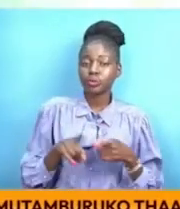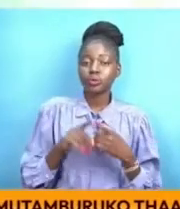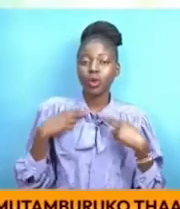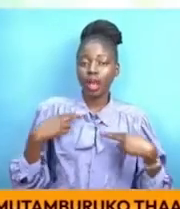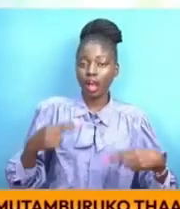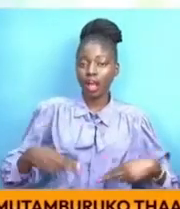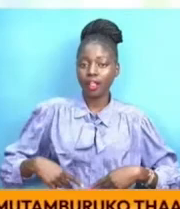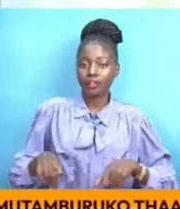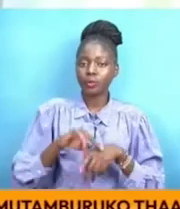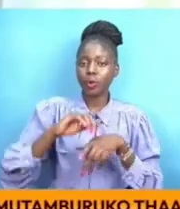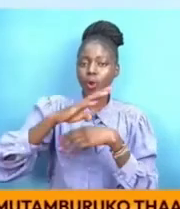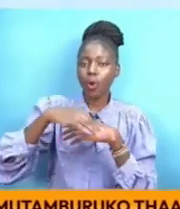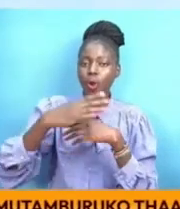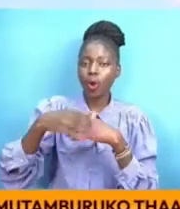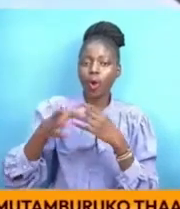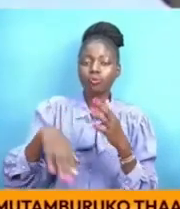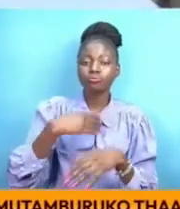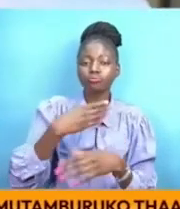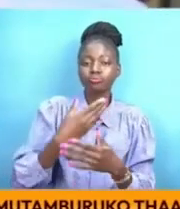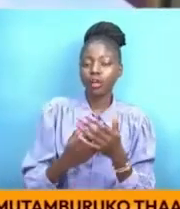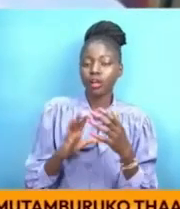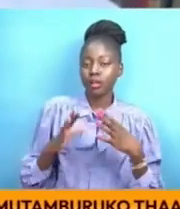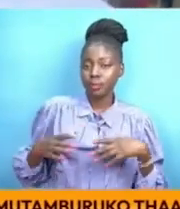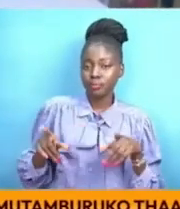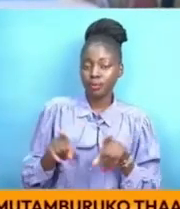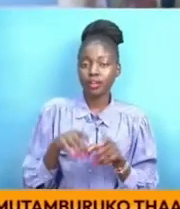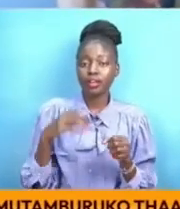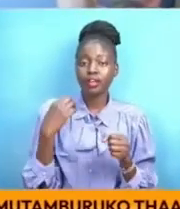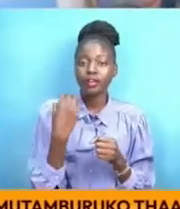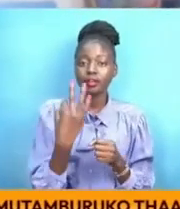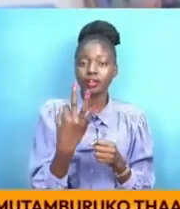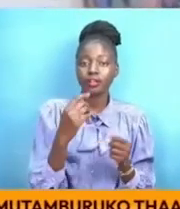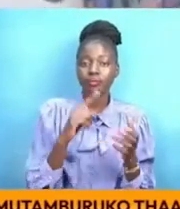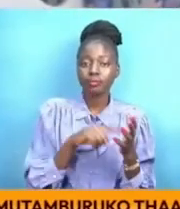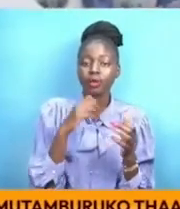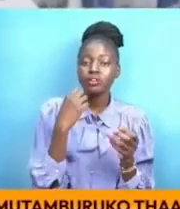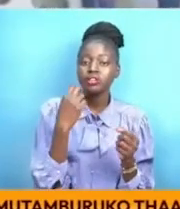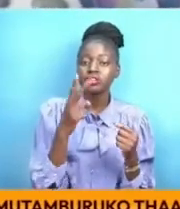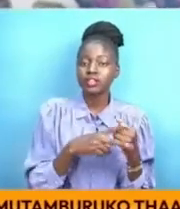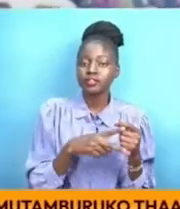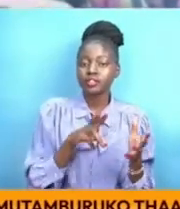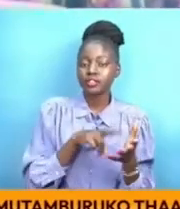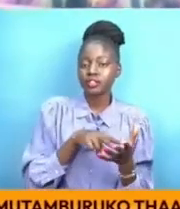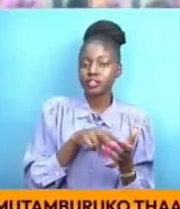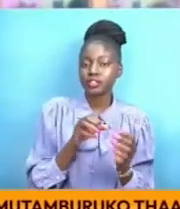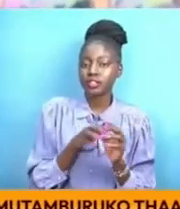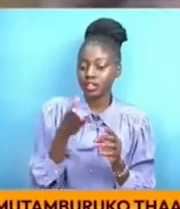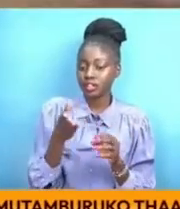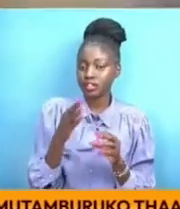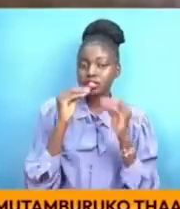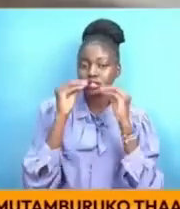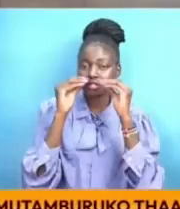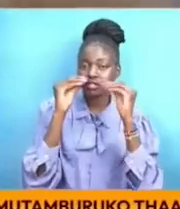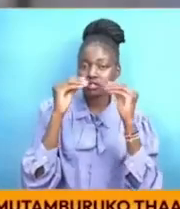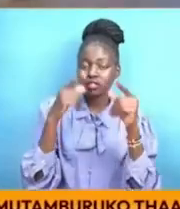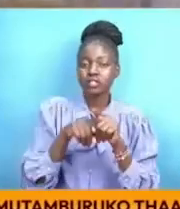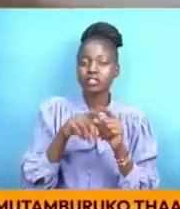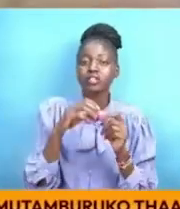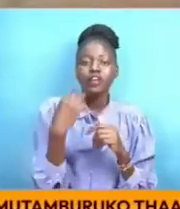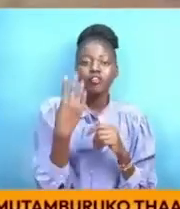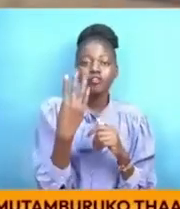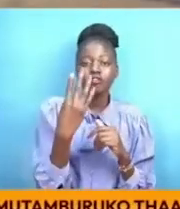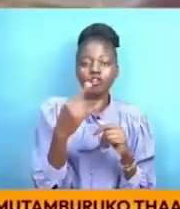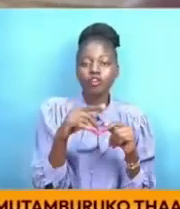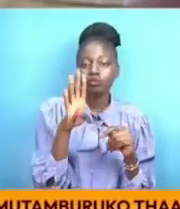uyu ugitikiria bilioni 3.7 kurugamirira kuri mathomo maya bilioni 4